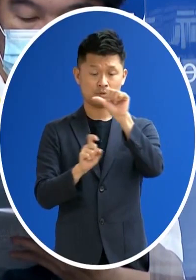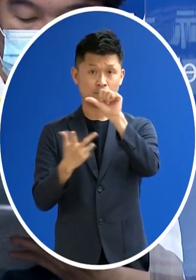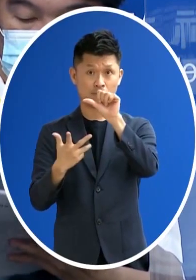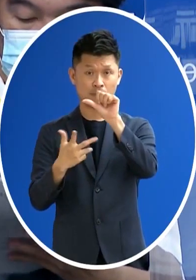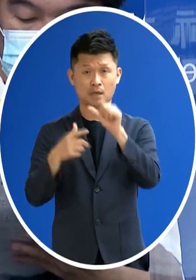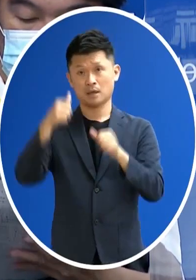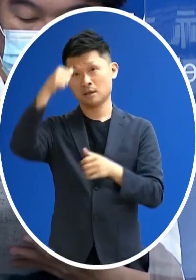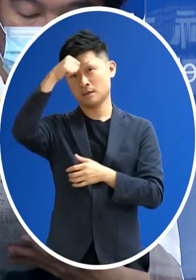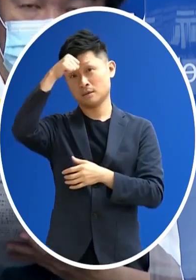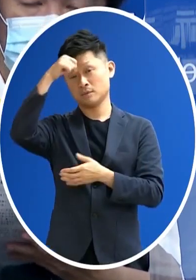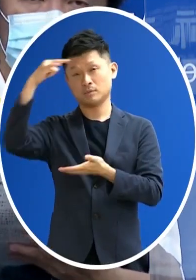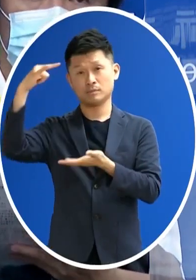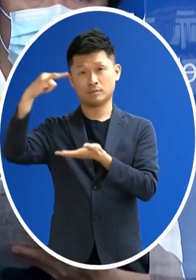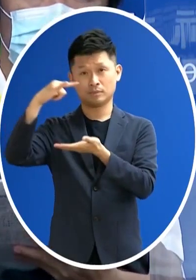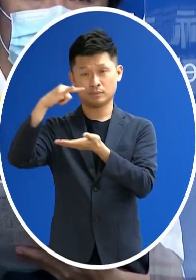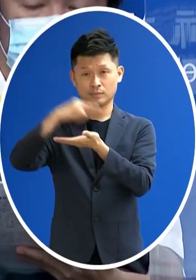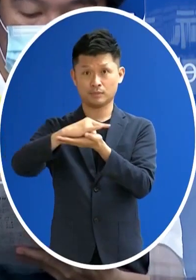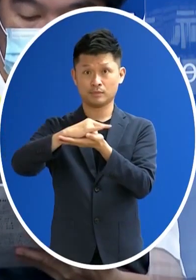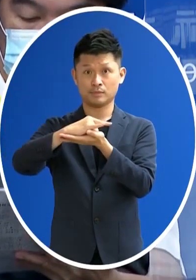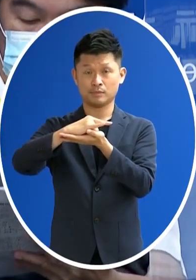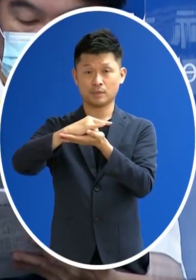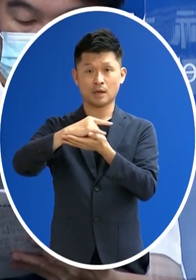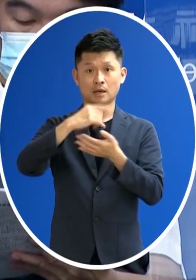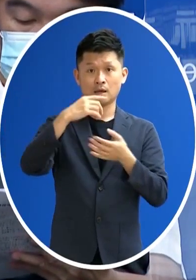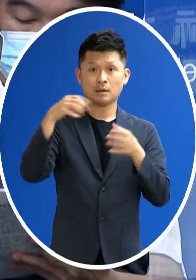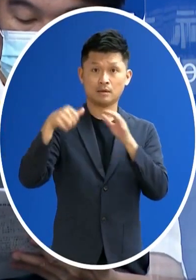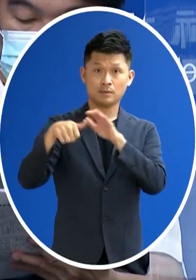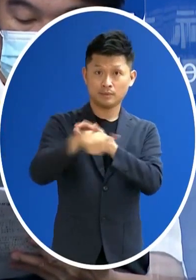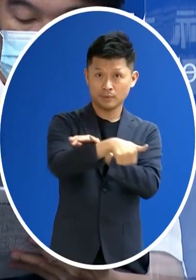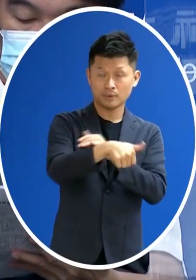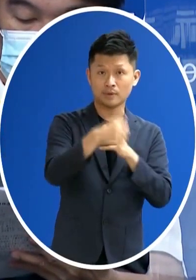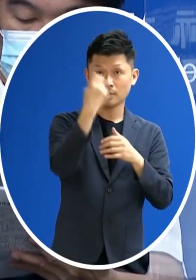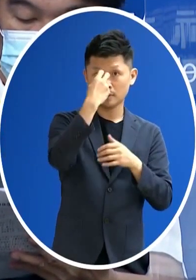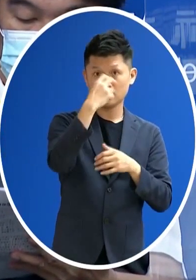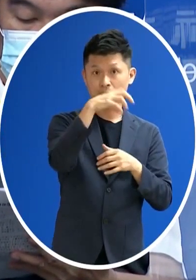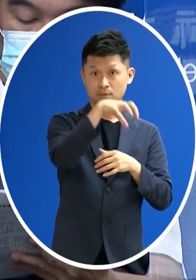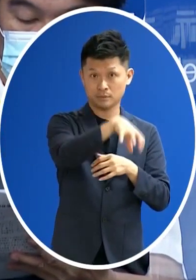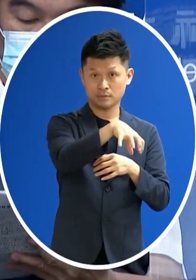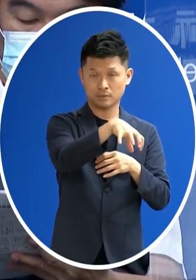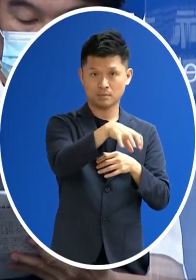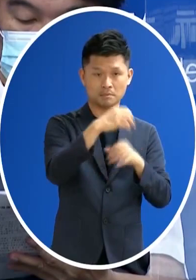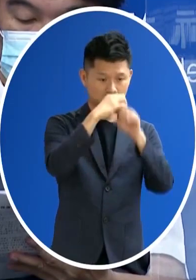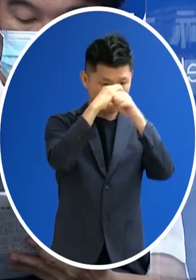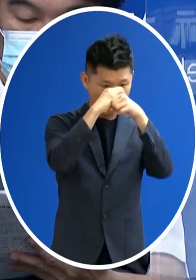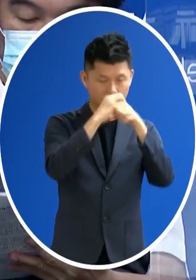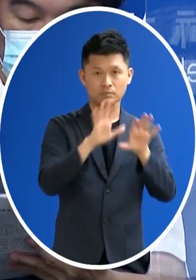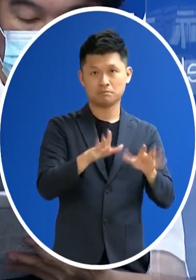印度入境后检疫所进行采检，那今日确诊。